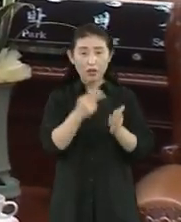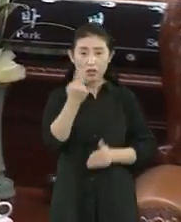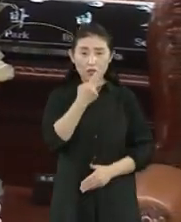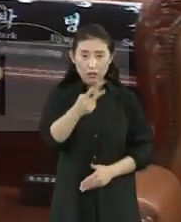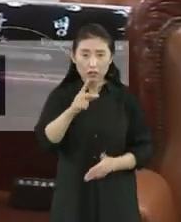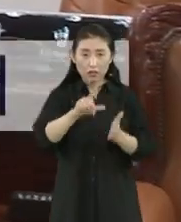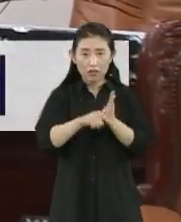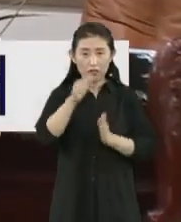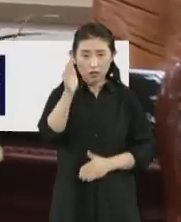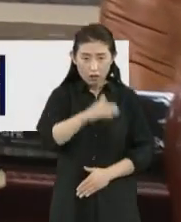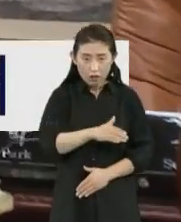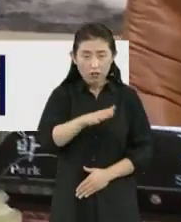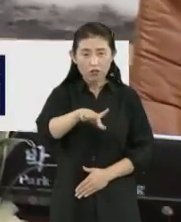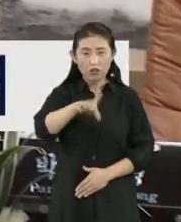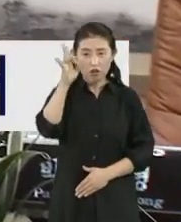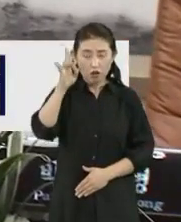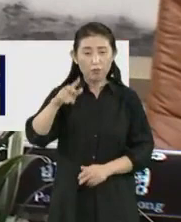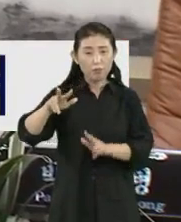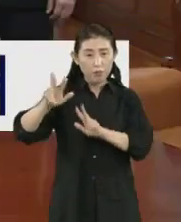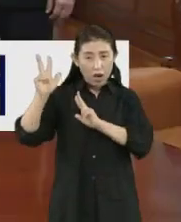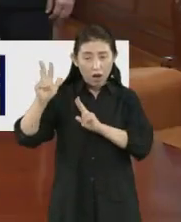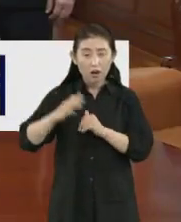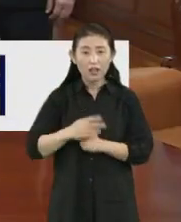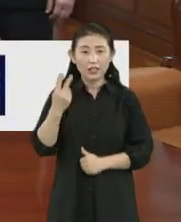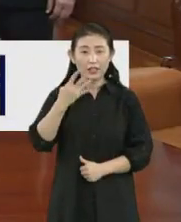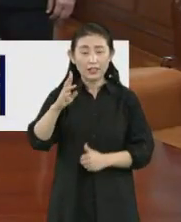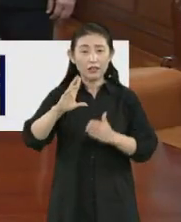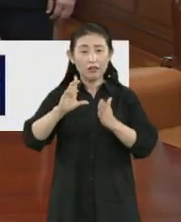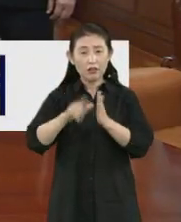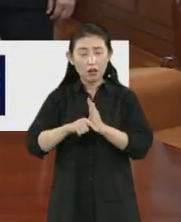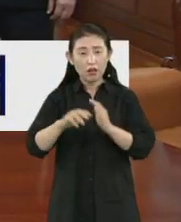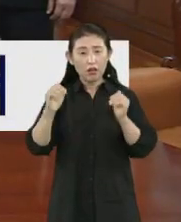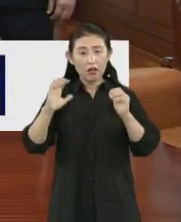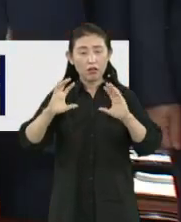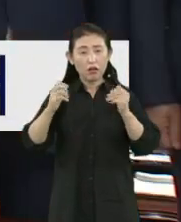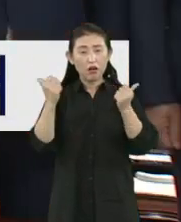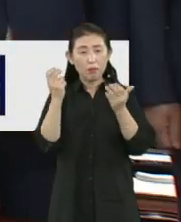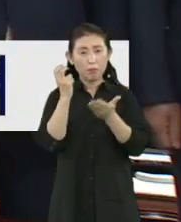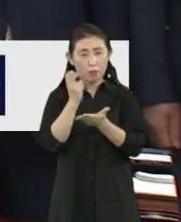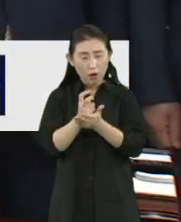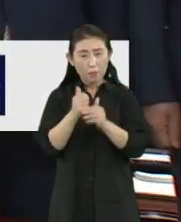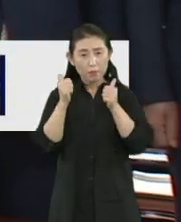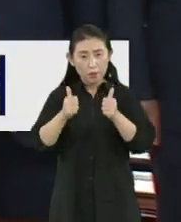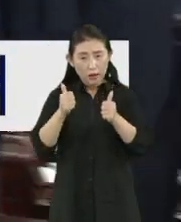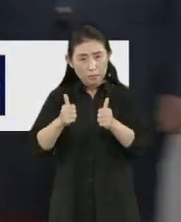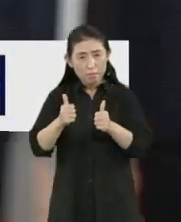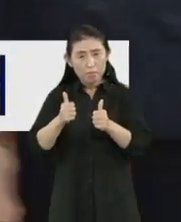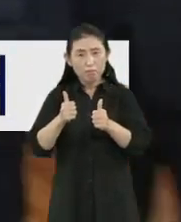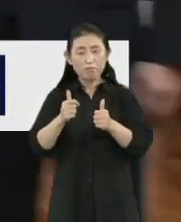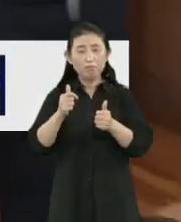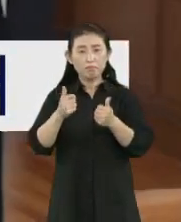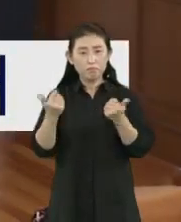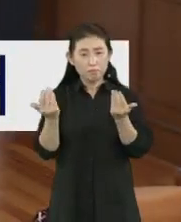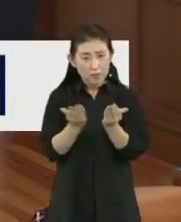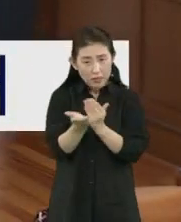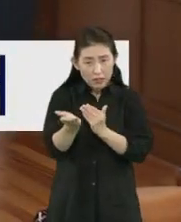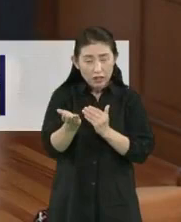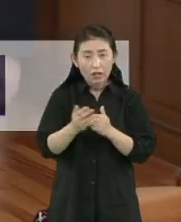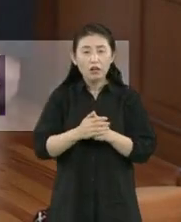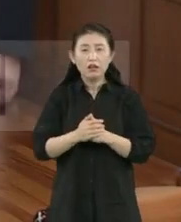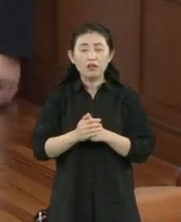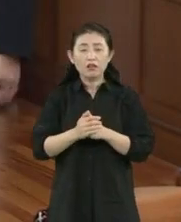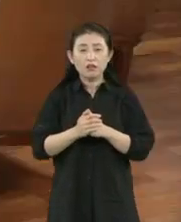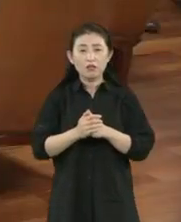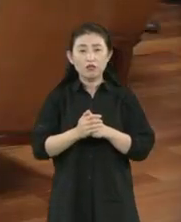2002년 신행정수도 공약 이후 2004년 헌법재판소 위헌 판결을 겪었지만 20년 만에 국회가 세종으로